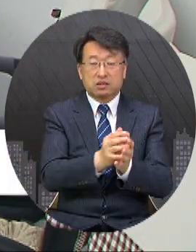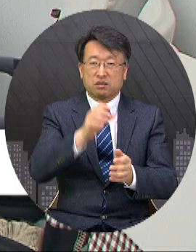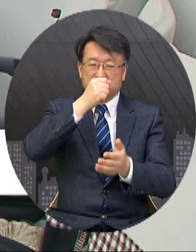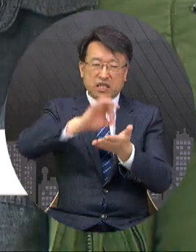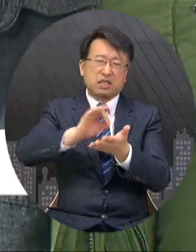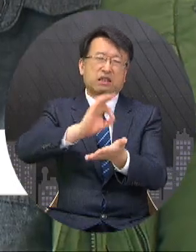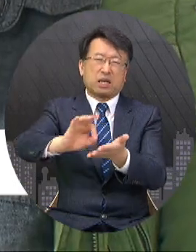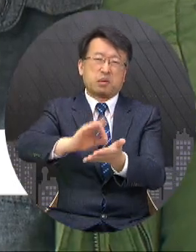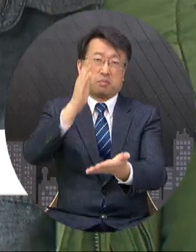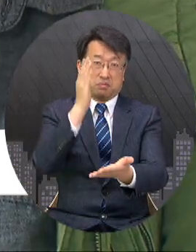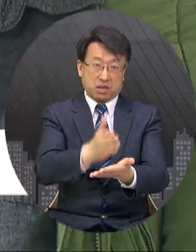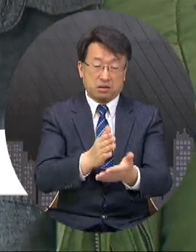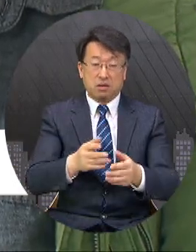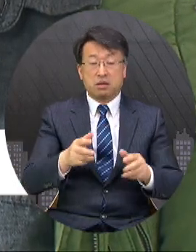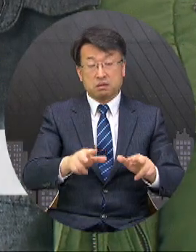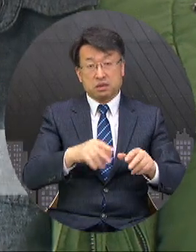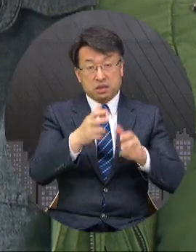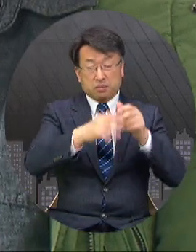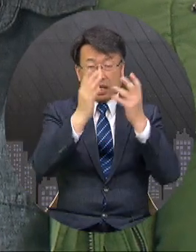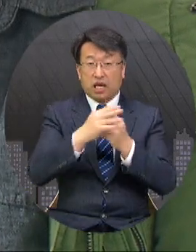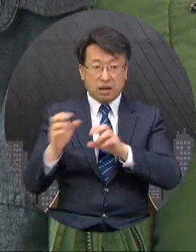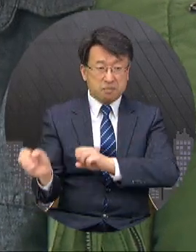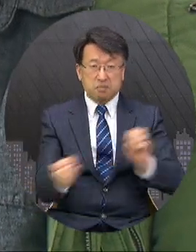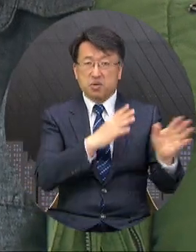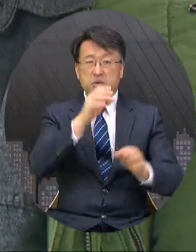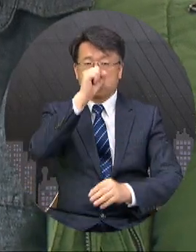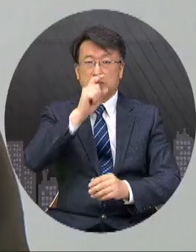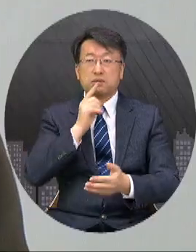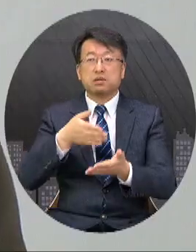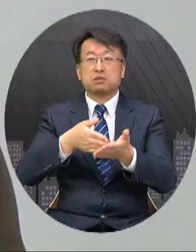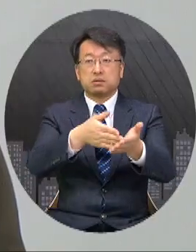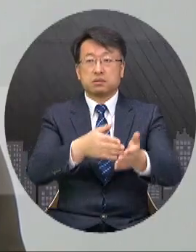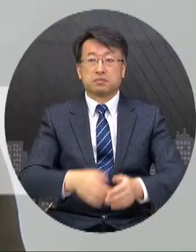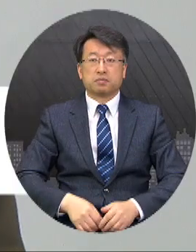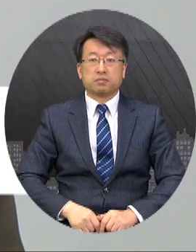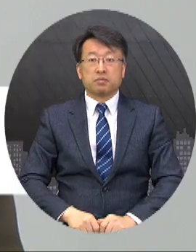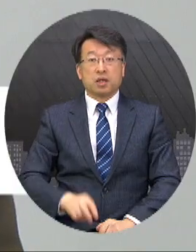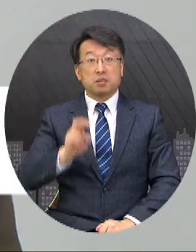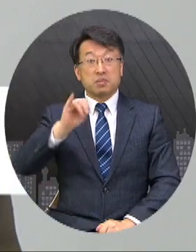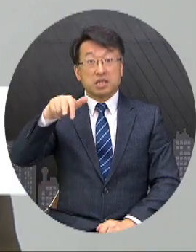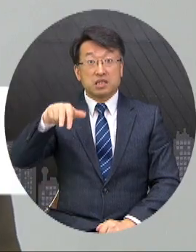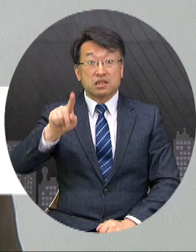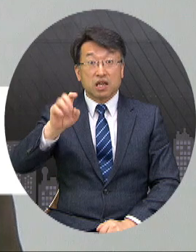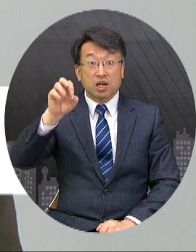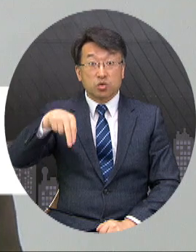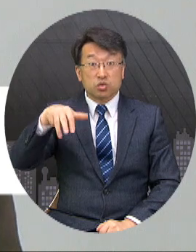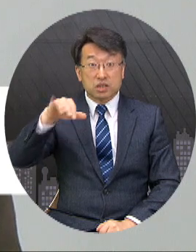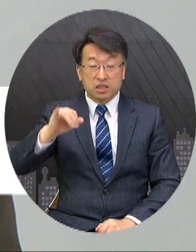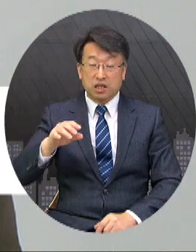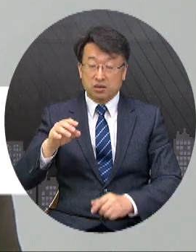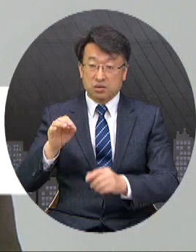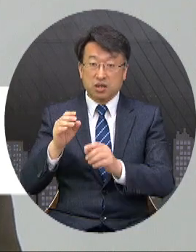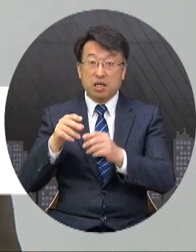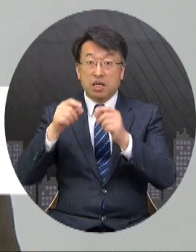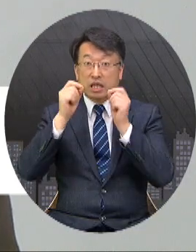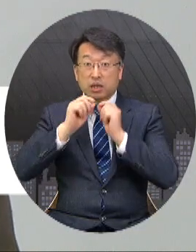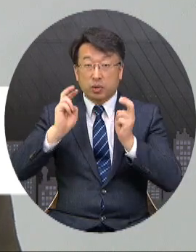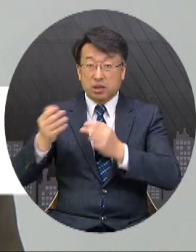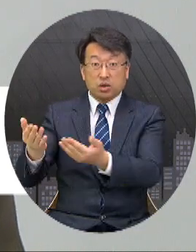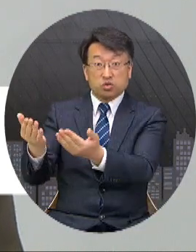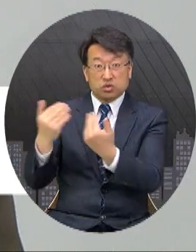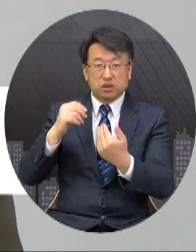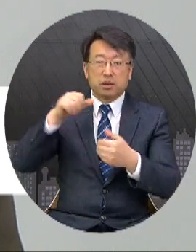예산을 낭비하지 말고 사업을 즉각 폐기하라고 압박했습니다. 민자유치 실패와 산악열차 건설을